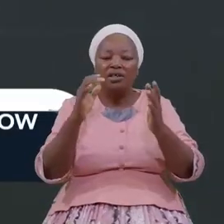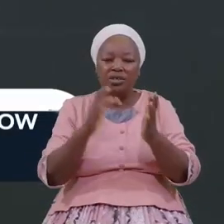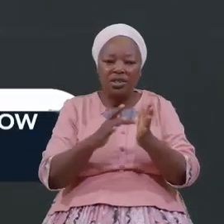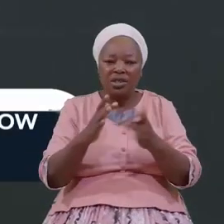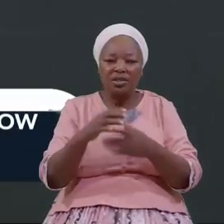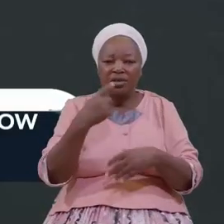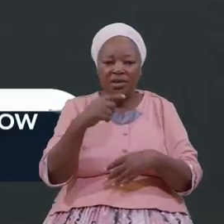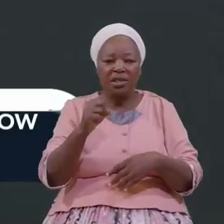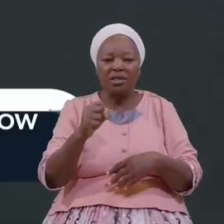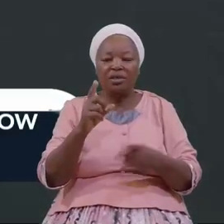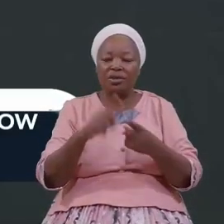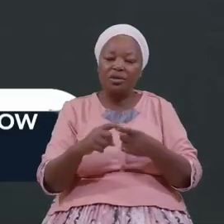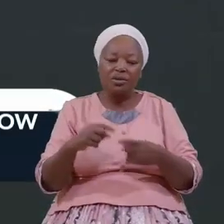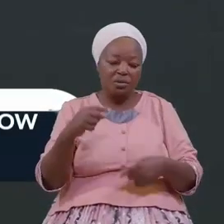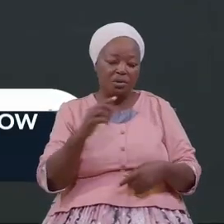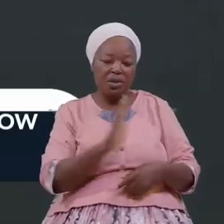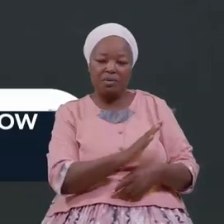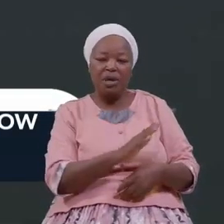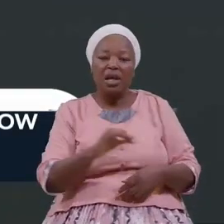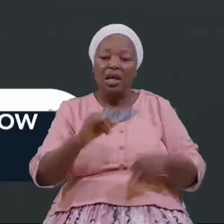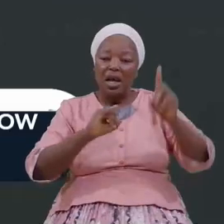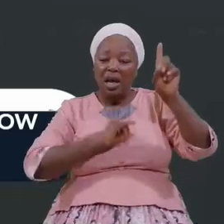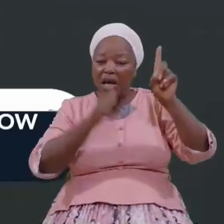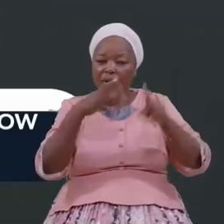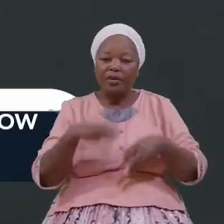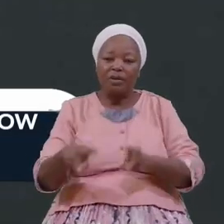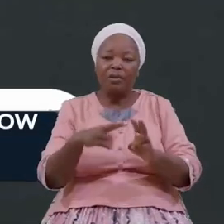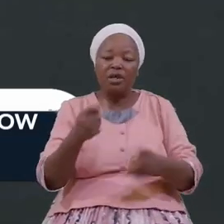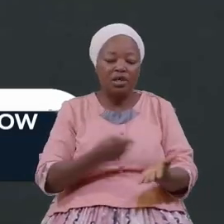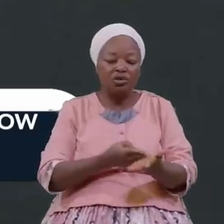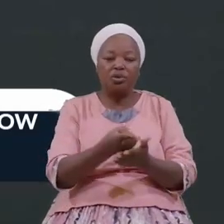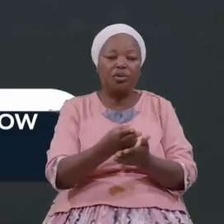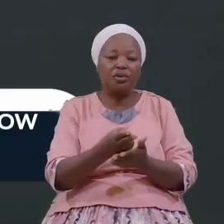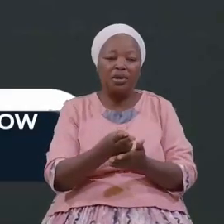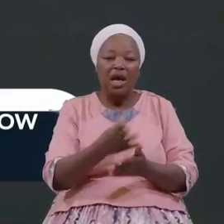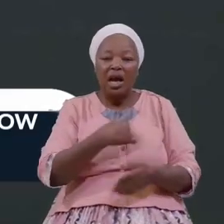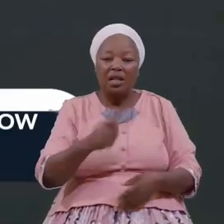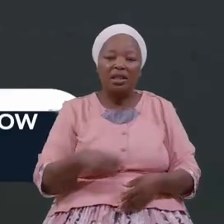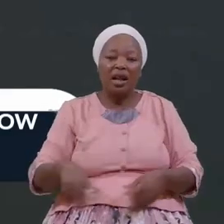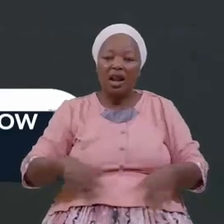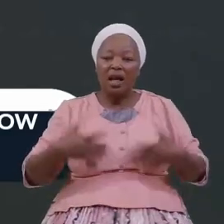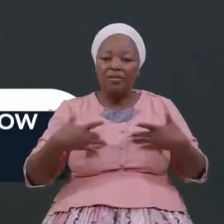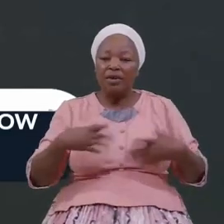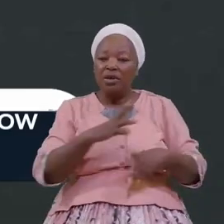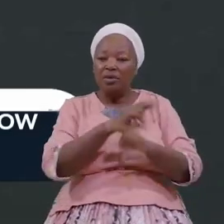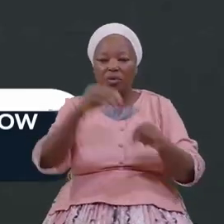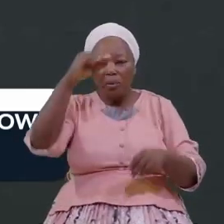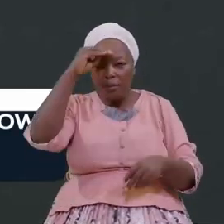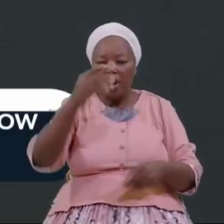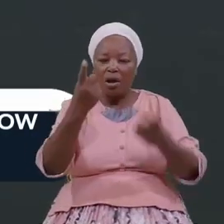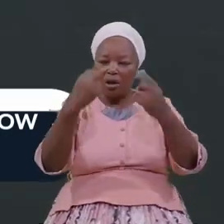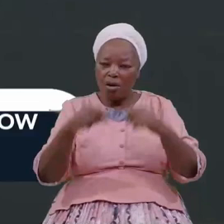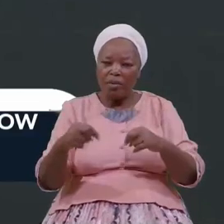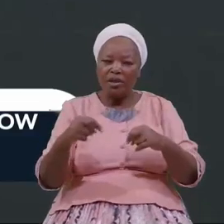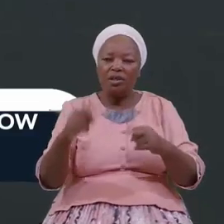Jésus lui dit, je suis le chemin, la vérité et la vie. Nul